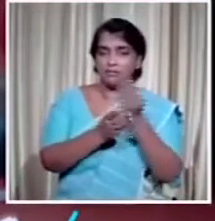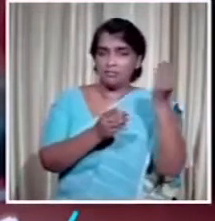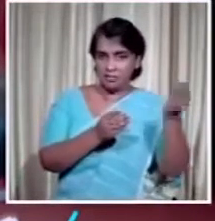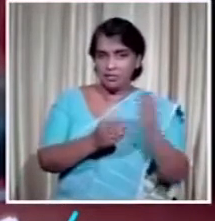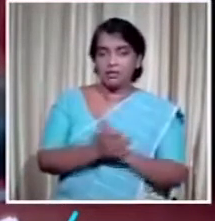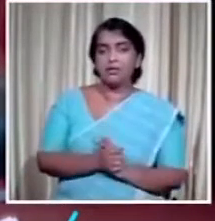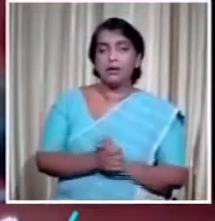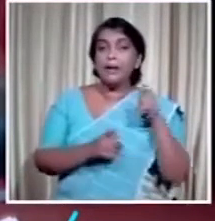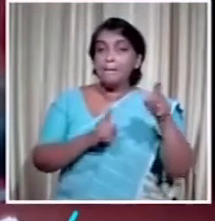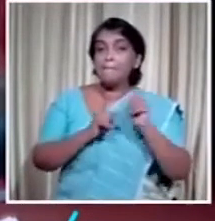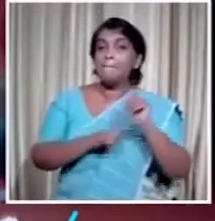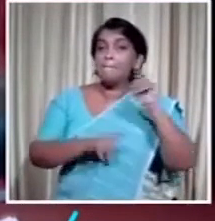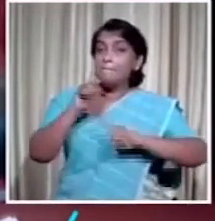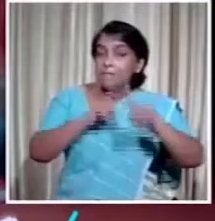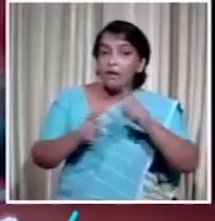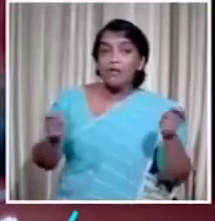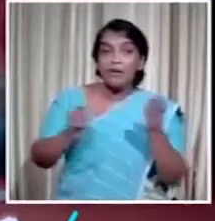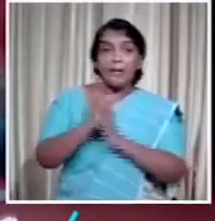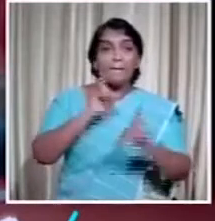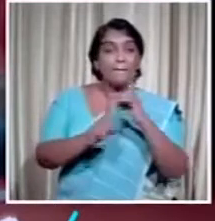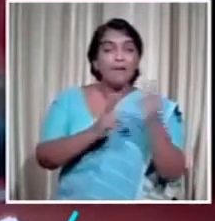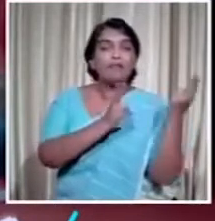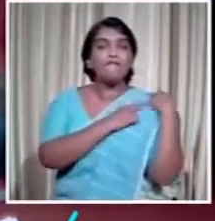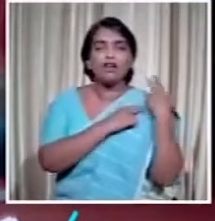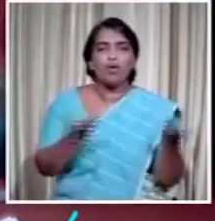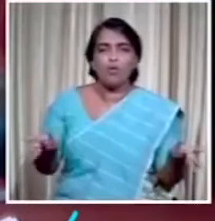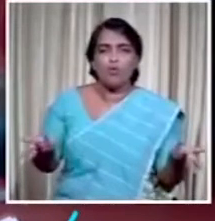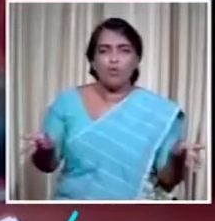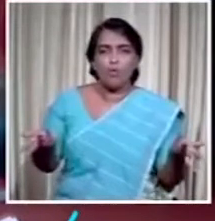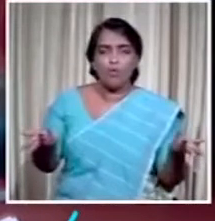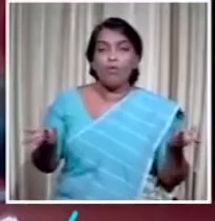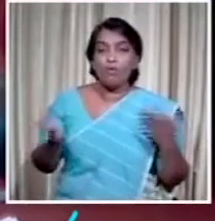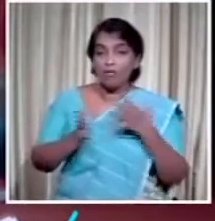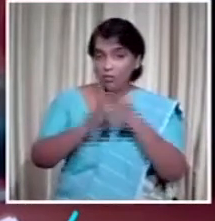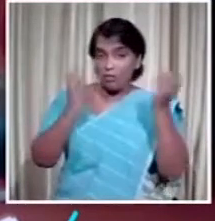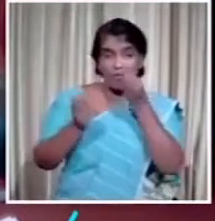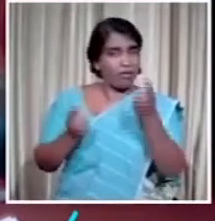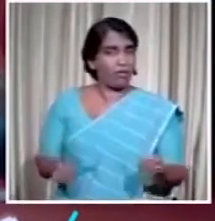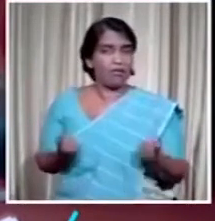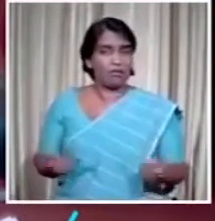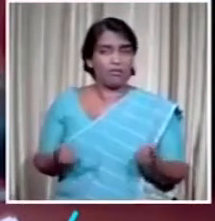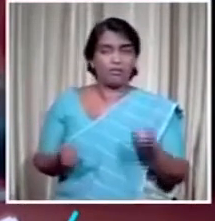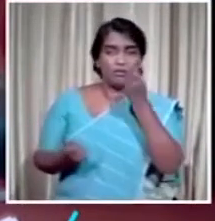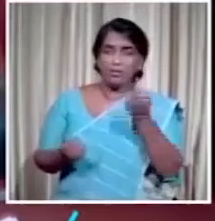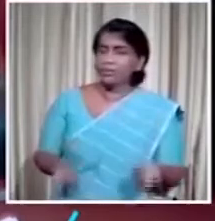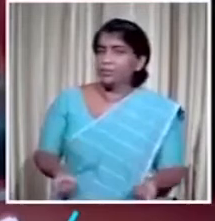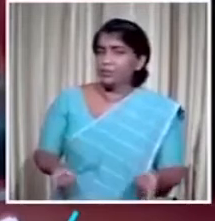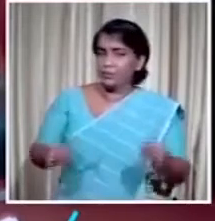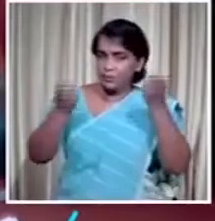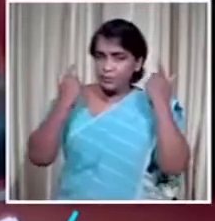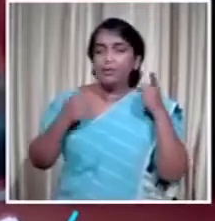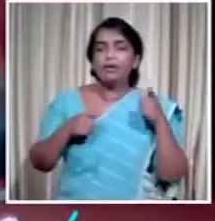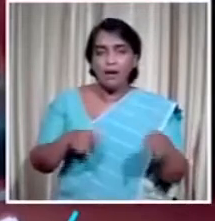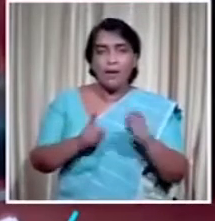ද මේ පාර්ලිමේන්තුවට වෙළඳ අමාත්‍යංශ පිළිබඳව වග කියන්නේ කවුද අද රටේ විශාල භාණ්ඩගයක් තිබෙනවා භාණ්ඩවල මිල ඉහළ යාමක් තිබෙනවා දැන්